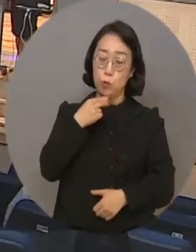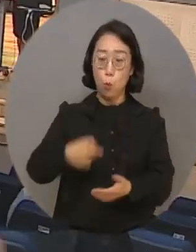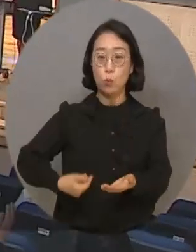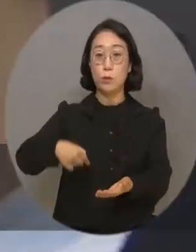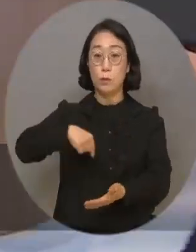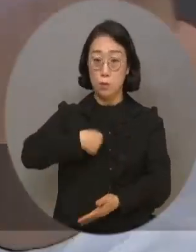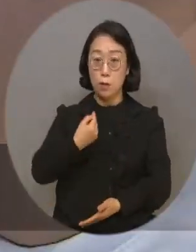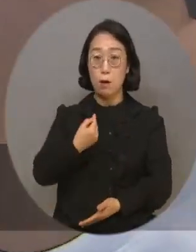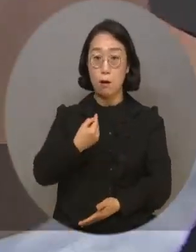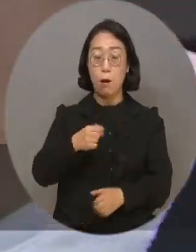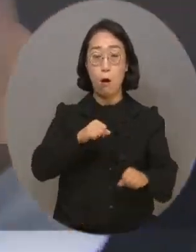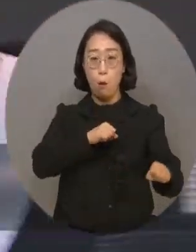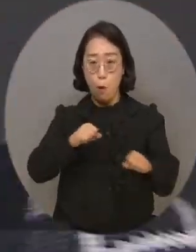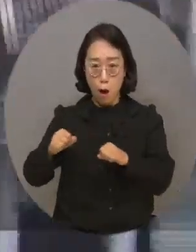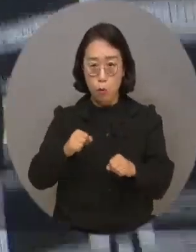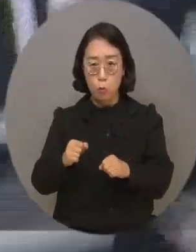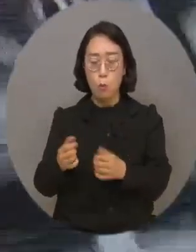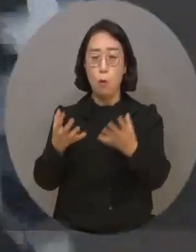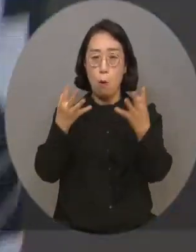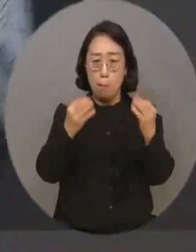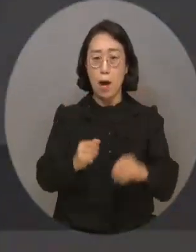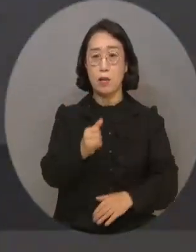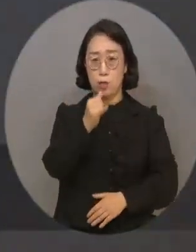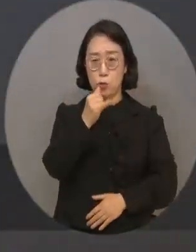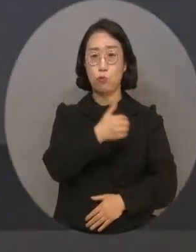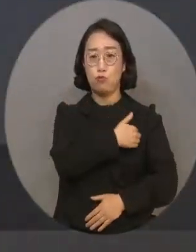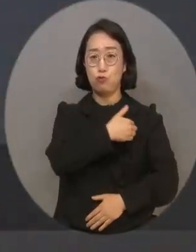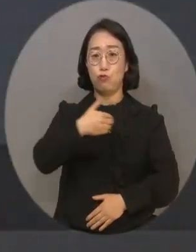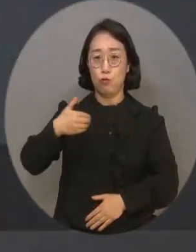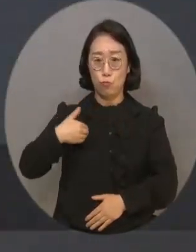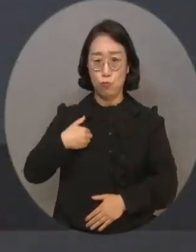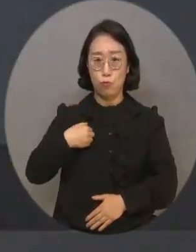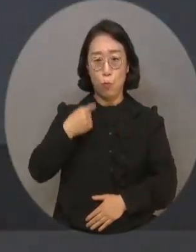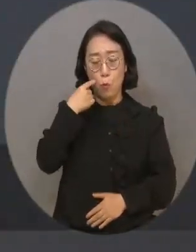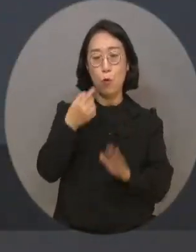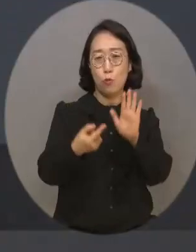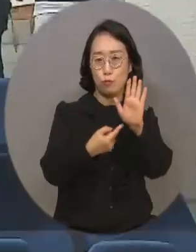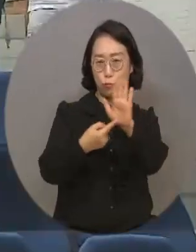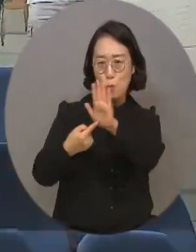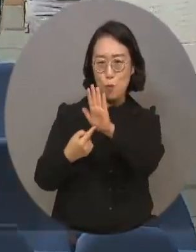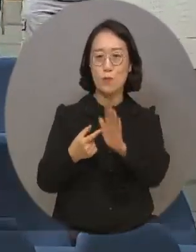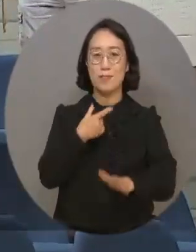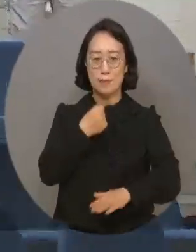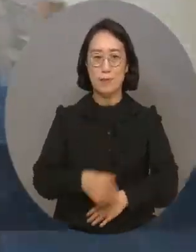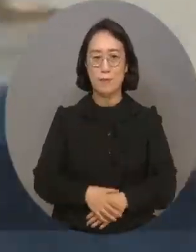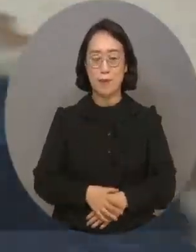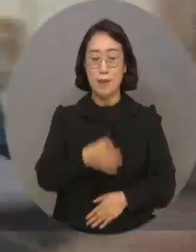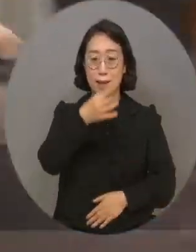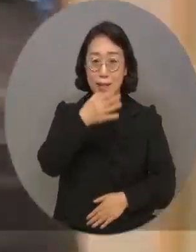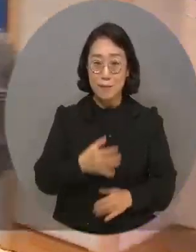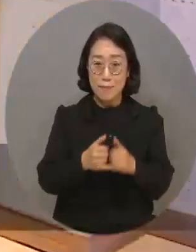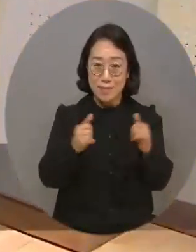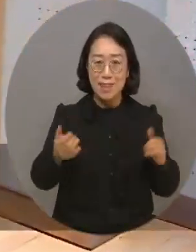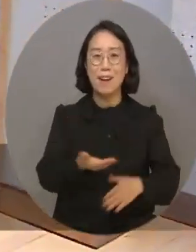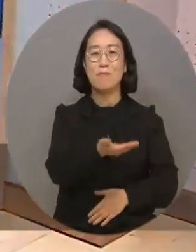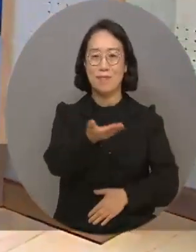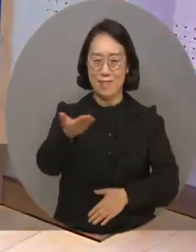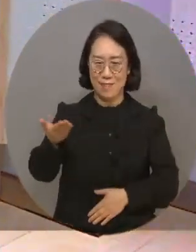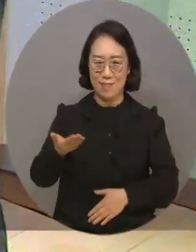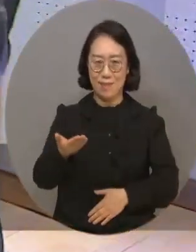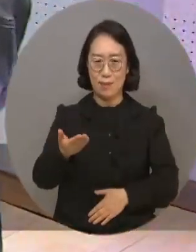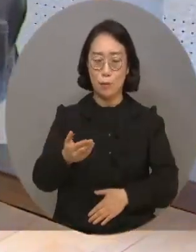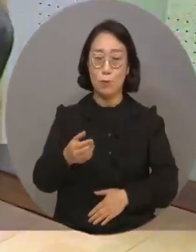수 있는 것들도 많다. 이런 걸 알려주고 싶어요. 힘든 사람들한테요.